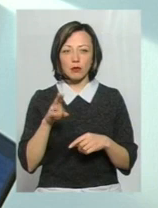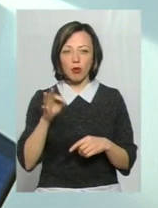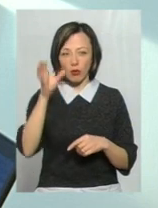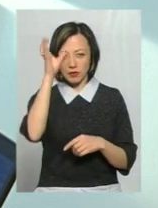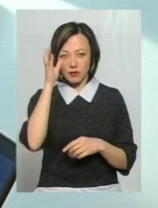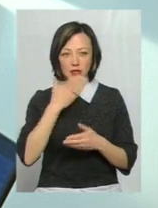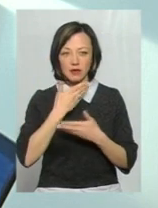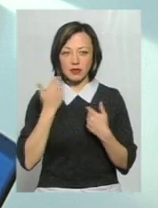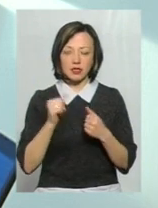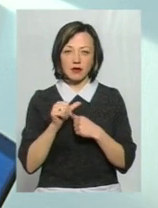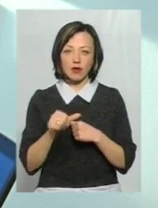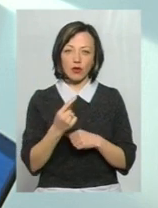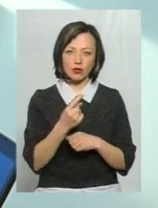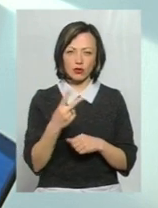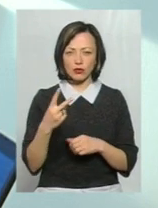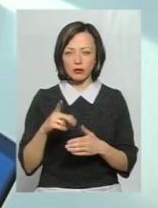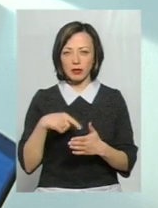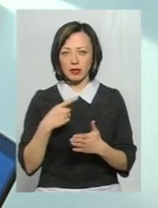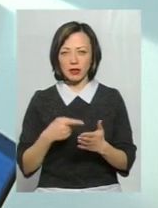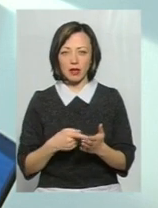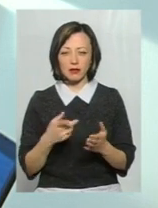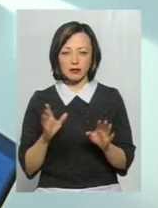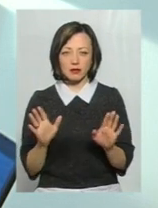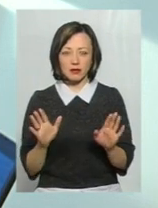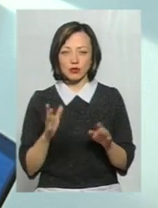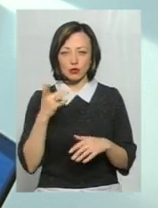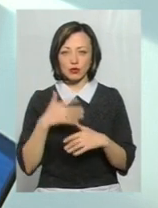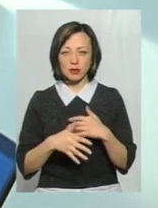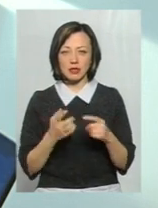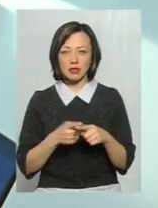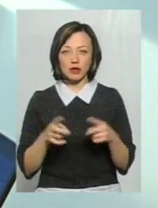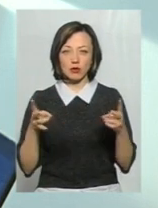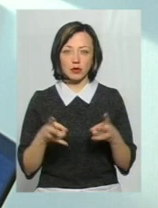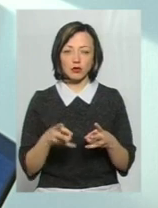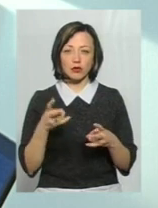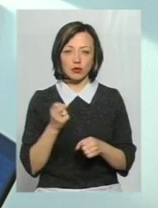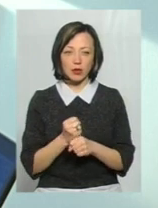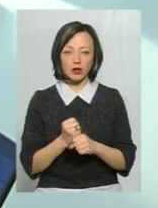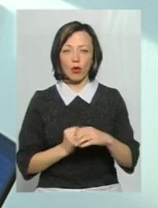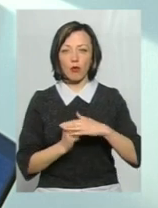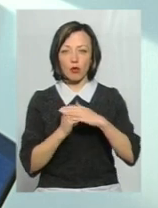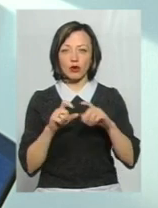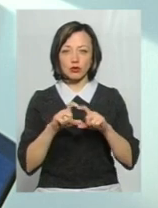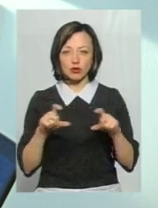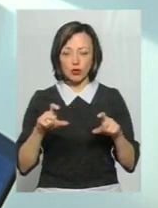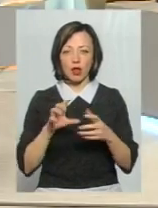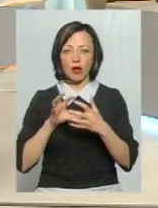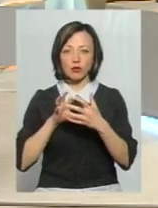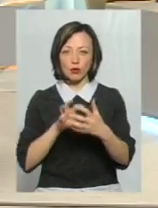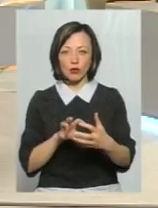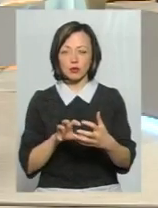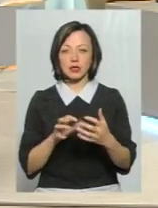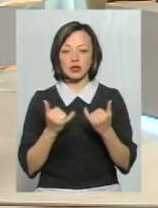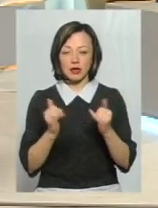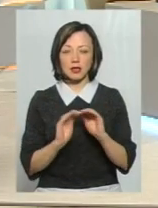не виникало. За виключенням одного-двого питання, практично ми зрозуміли, що це необхідно робити. Опорні школи, автобуси